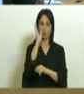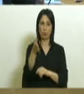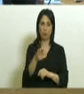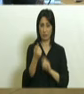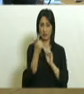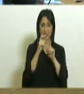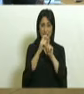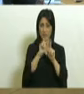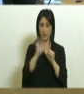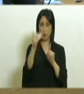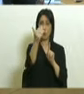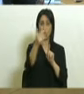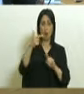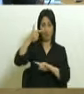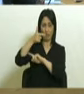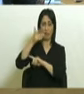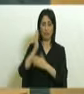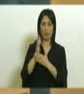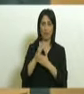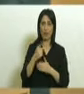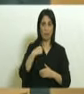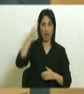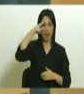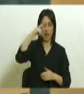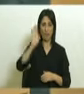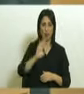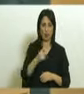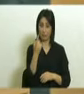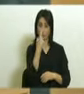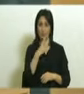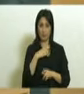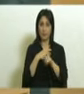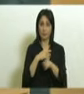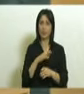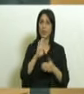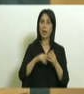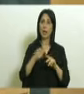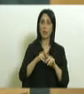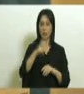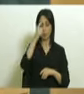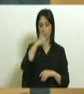აქედანო. სიტყვა სიტყვით ამის ჩანაწერები არსებობს. მე კი არ ვიგონებ ამას. გარდა ამისა, ბატონო